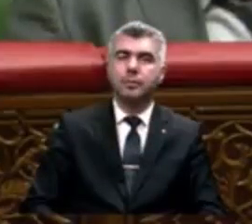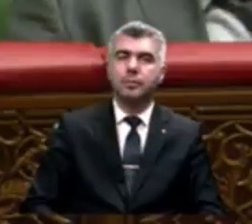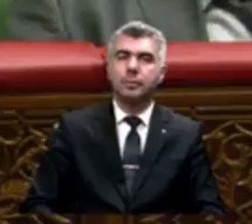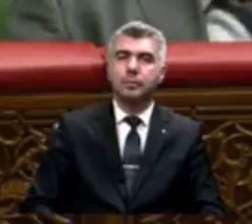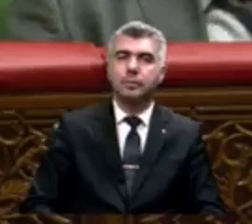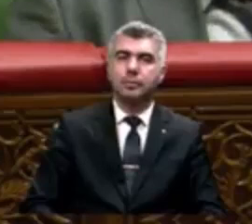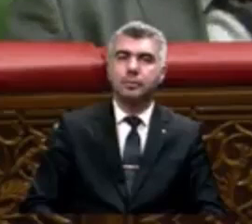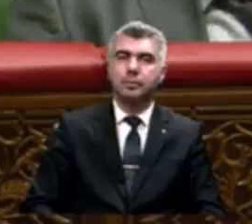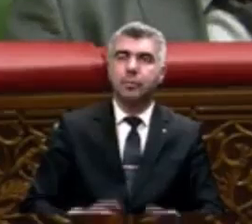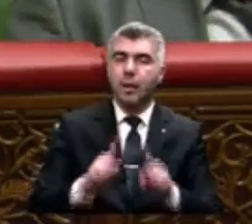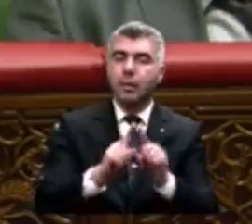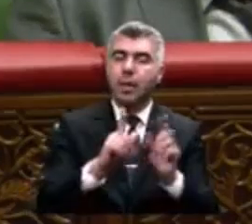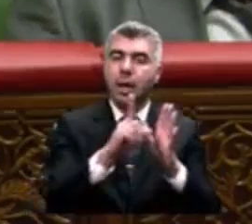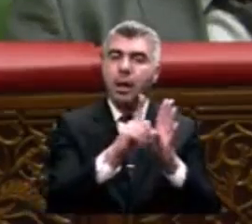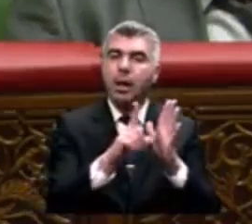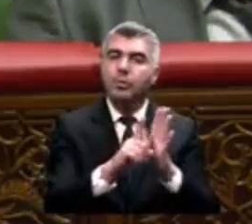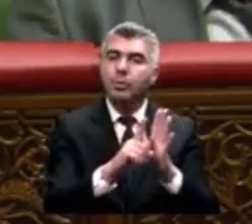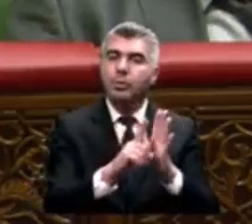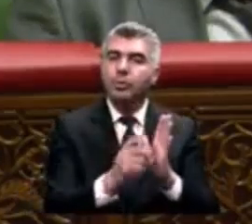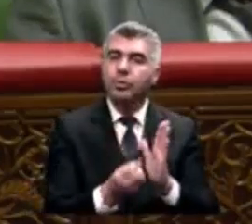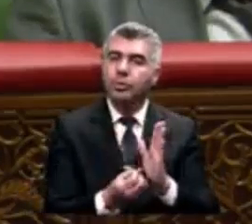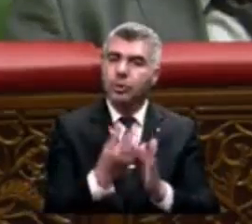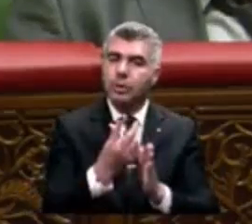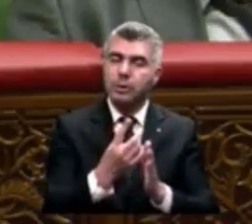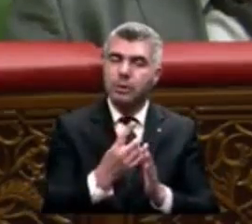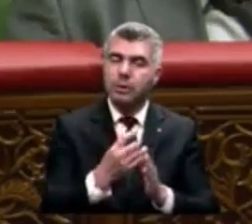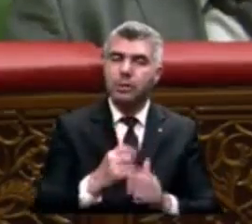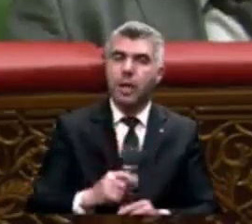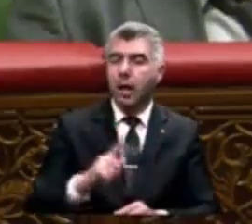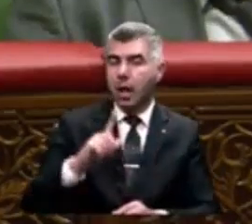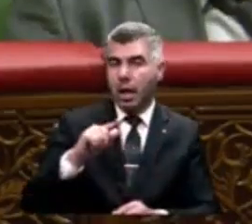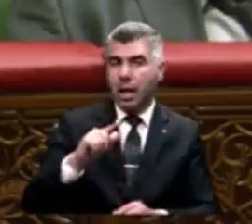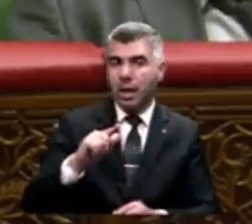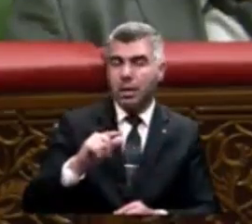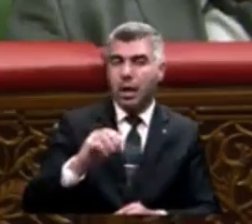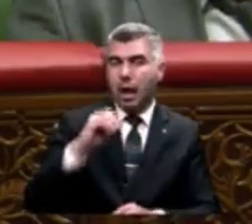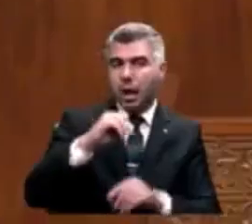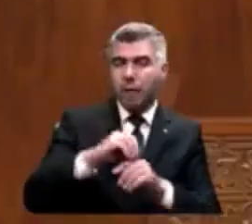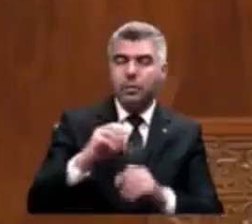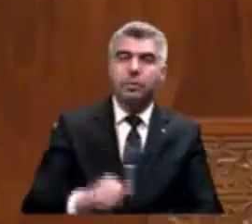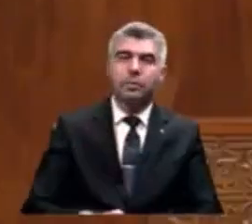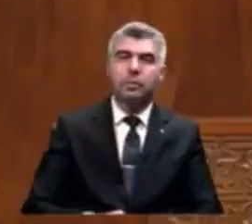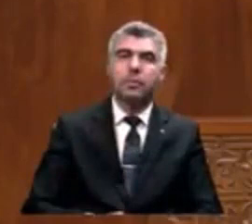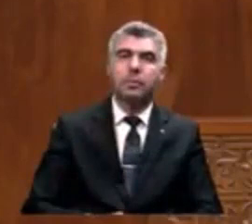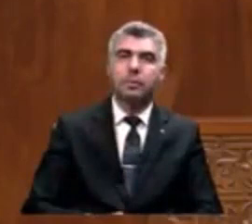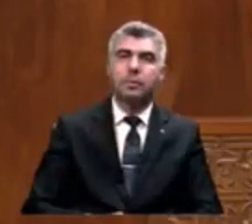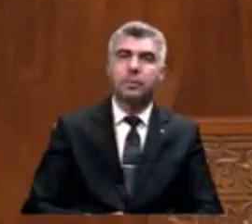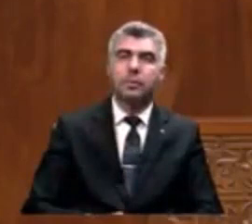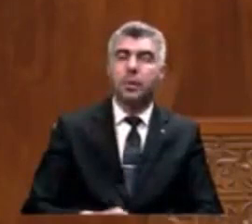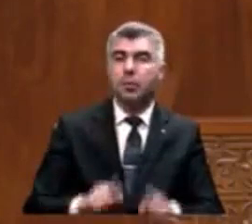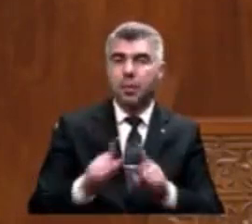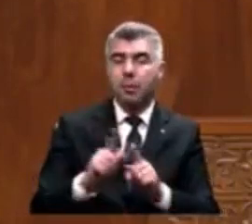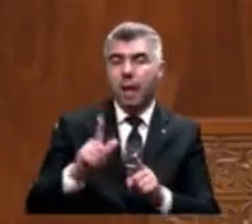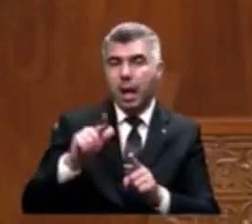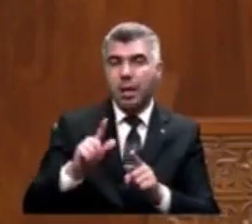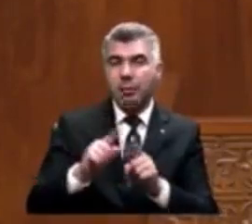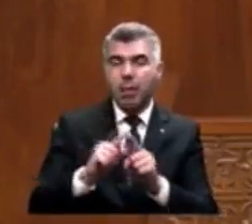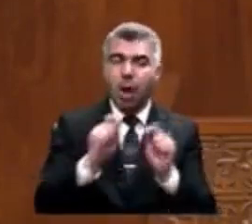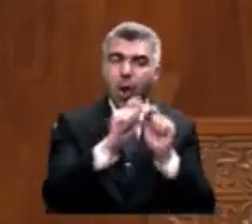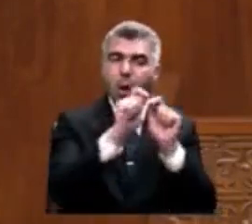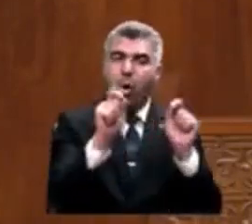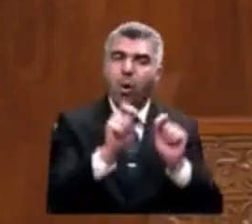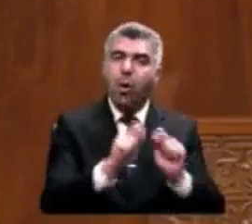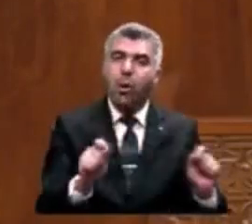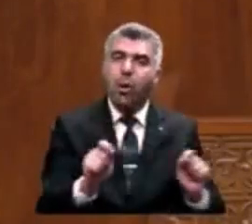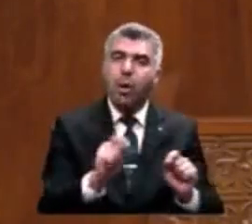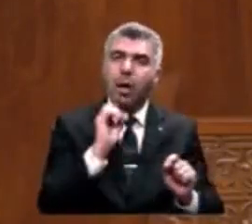هذا النظام الاساسي ايضا تاكد بان هناك خصنا نخلي واحد الهامش من الحريه